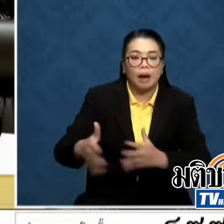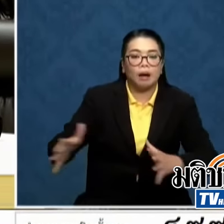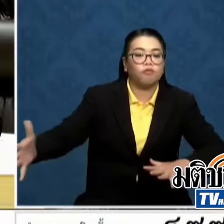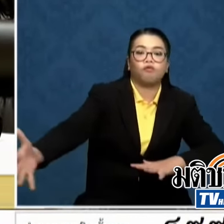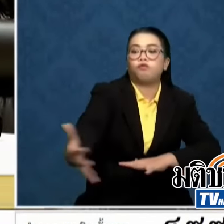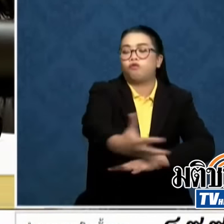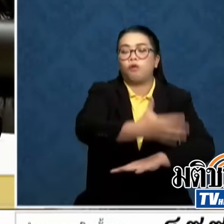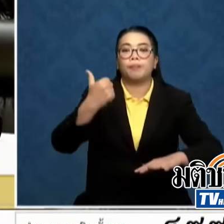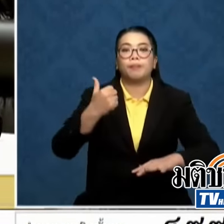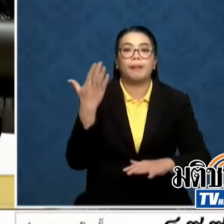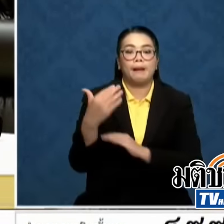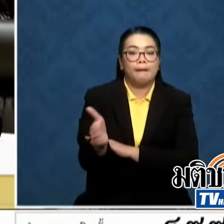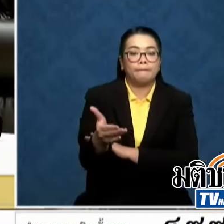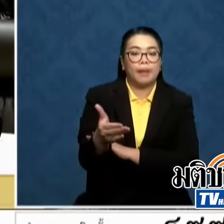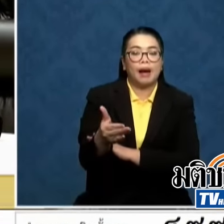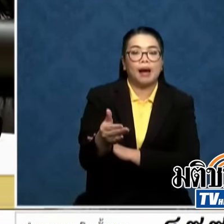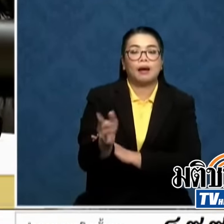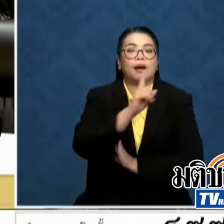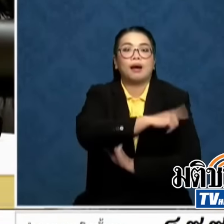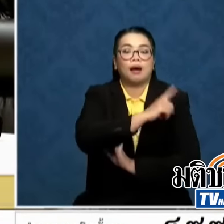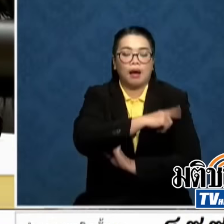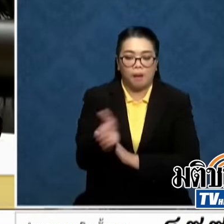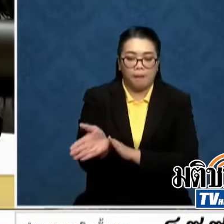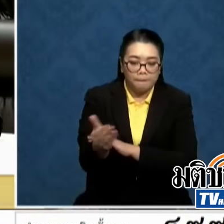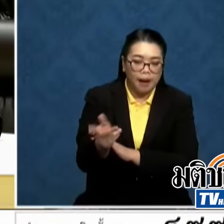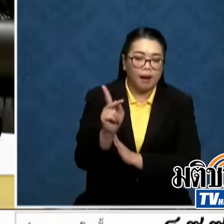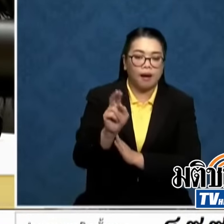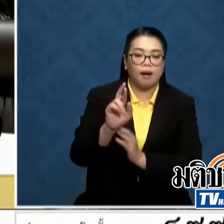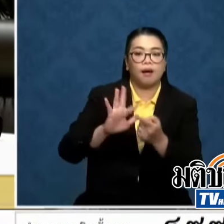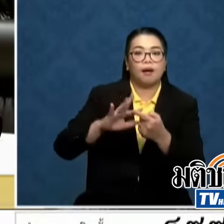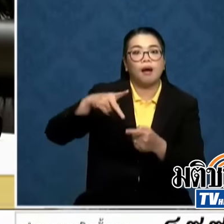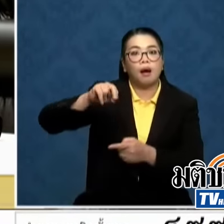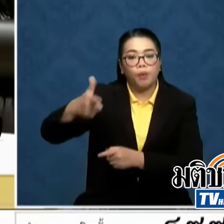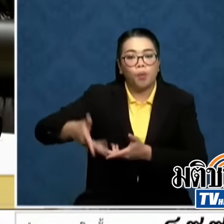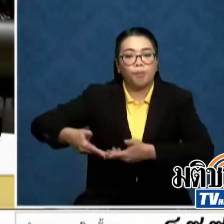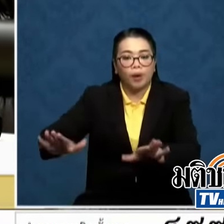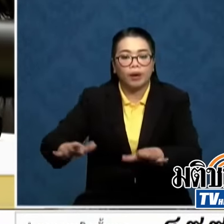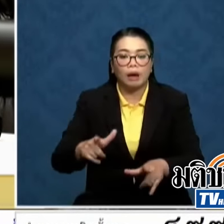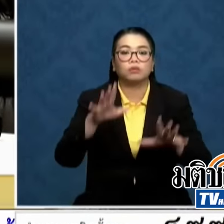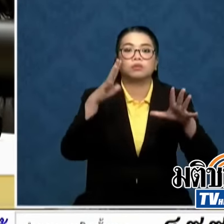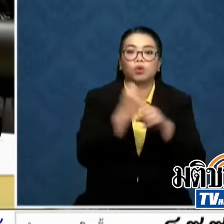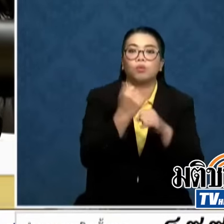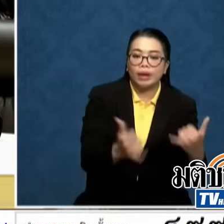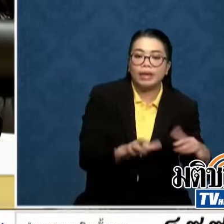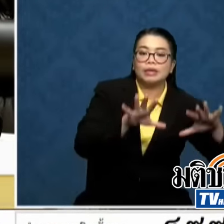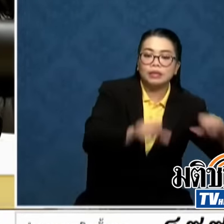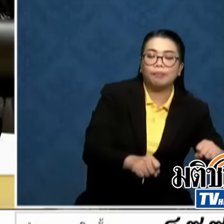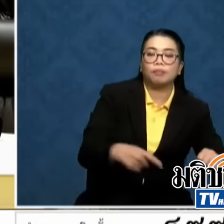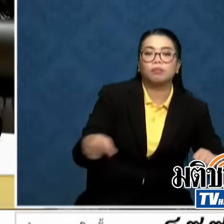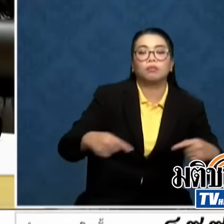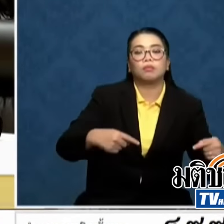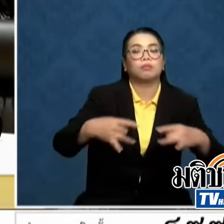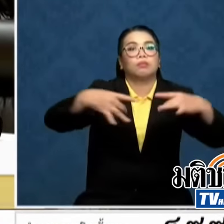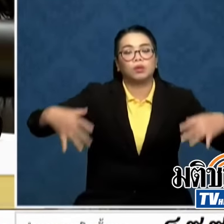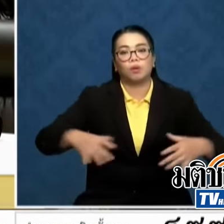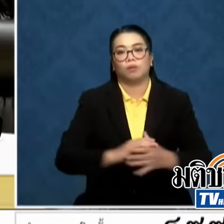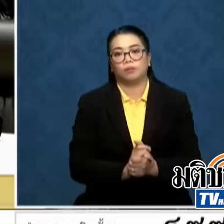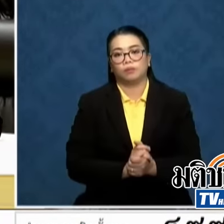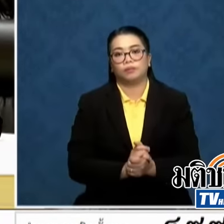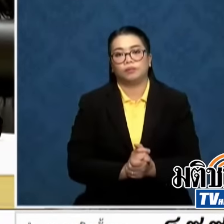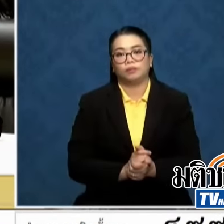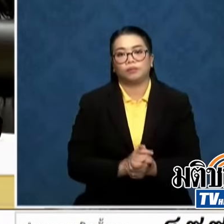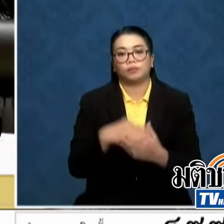อะถ้าเกิดไม่มีทิศทางชัดเจนต่อไปถ้าเกิดจับเรียบร้อยลดธงแดงขึ้นลดธงแดงลงชักธงเหลืองขึ้นท่านต่อ